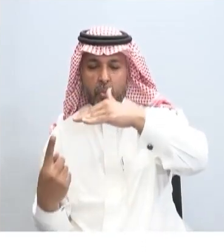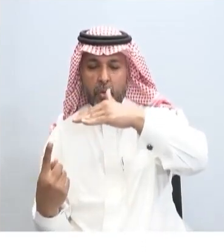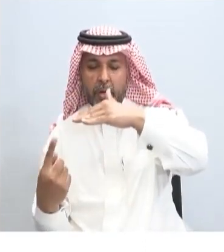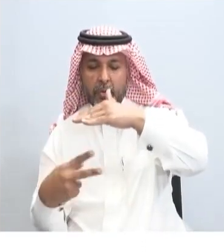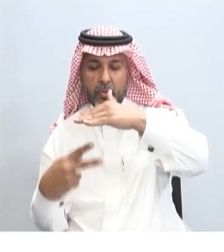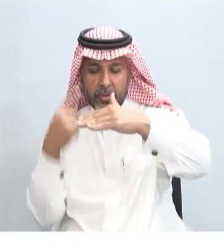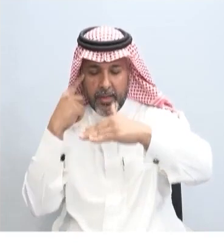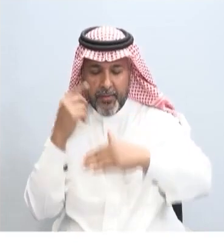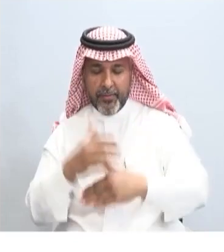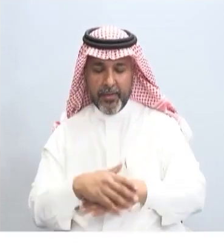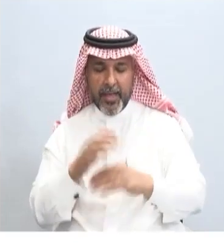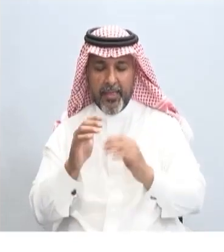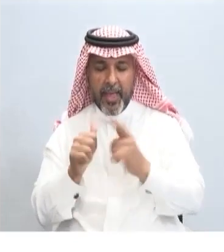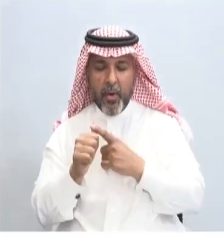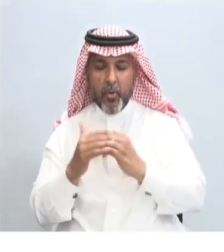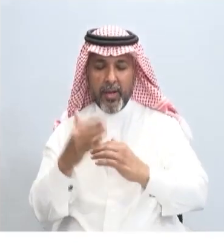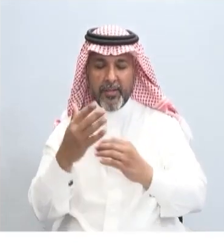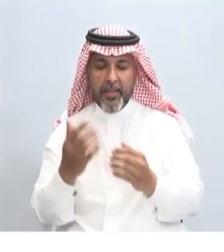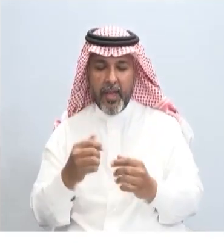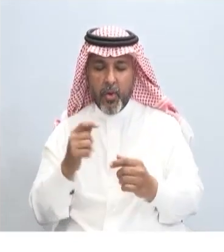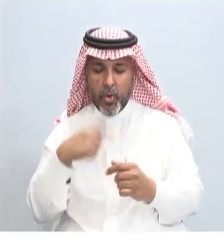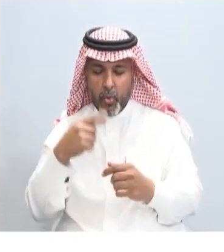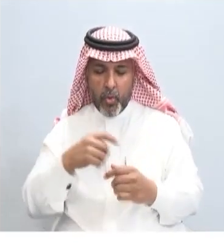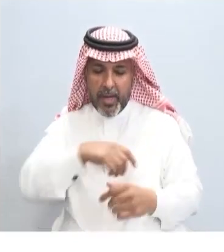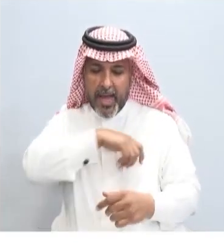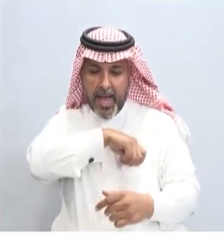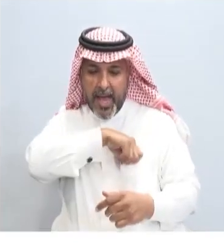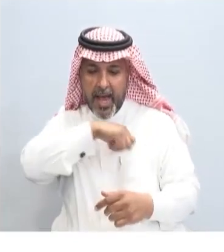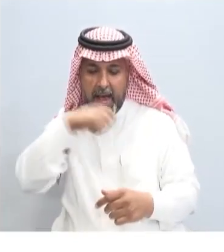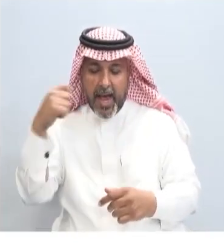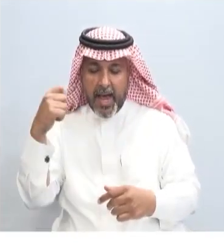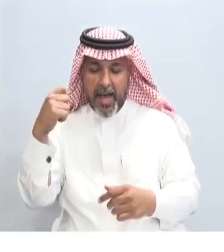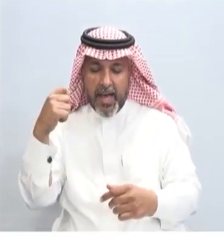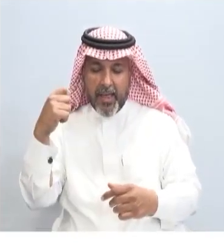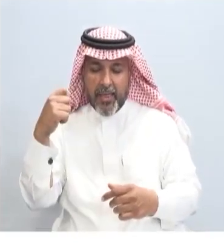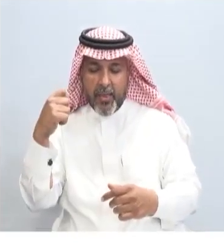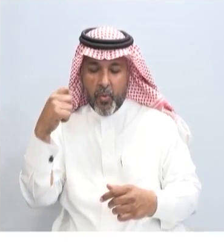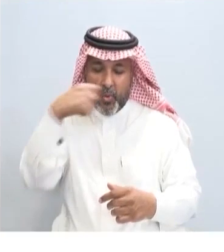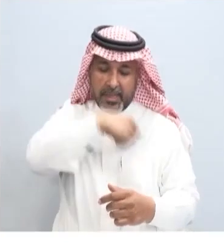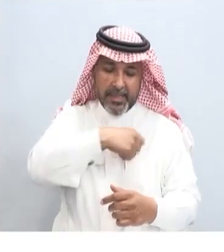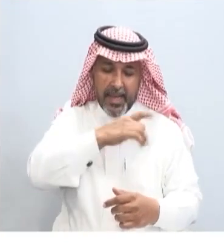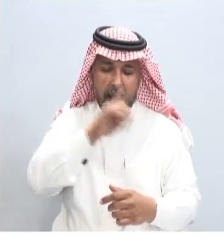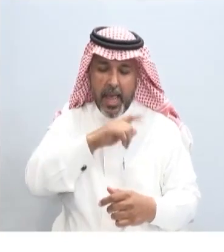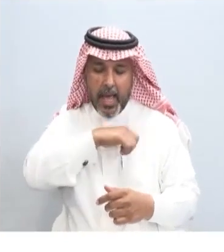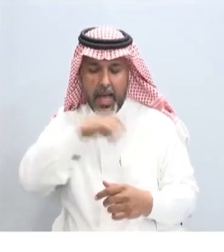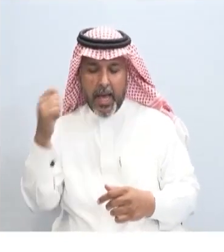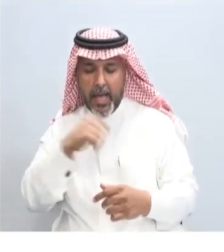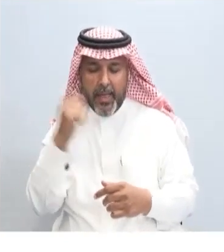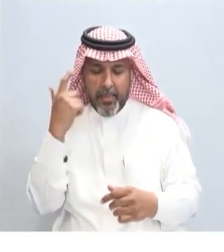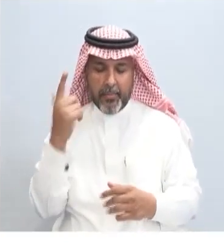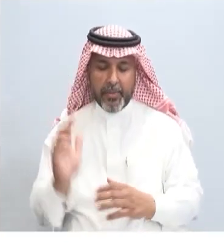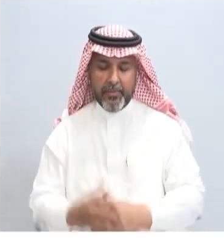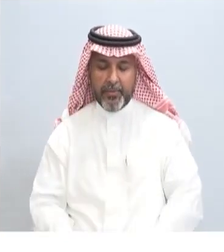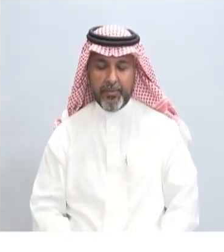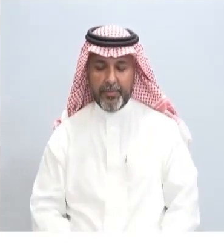مستقلتين ولا غير مستقلتين هنا غير مستقلتين اذا نقول هنا الحادثتان حادثتان